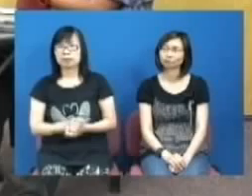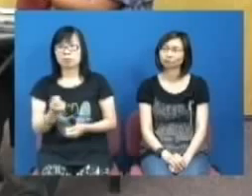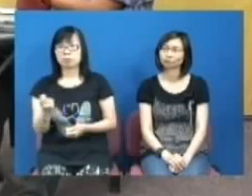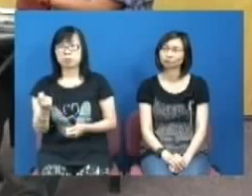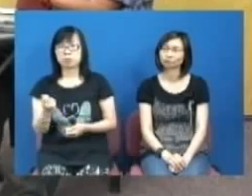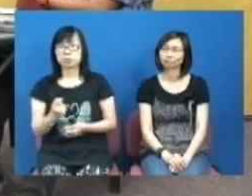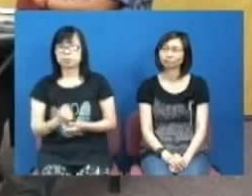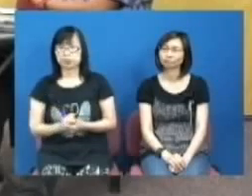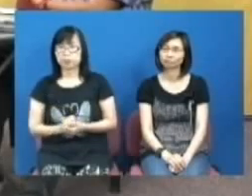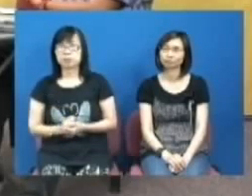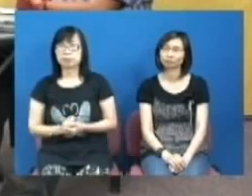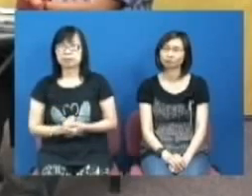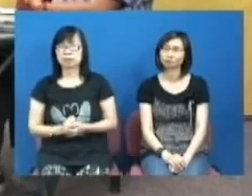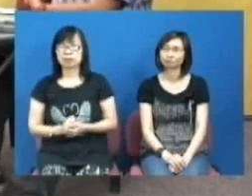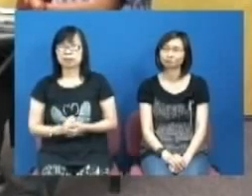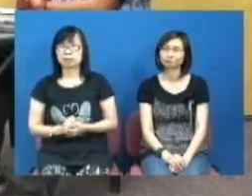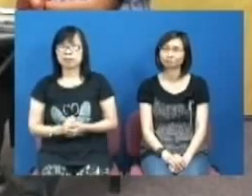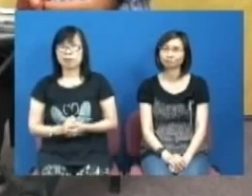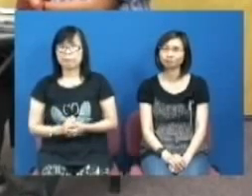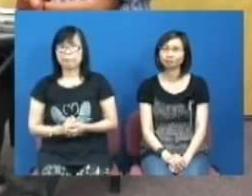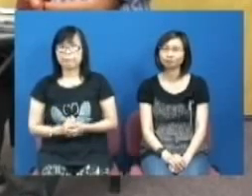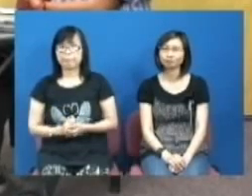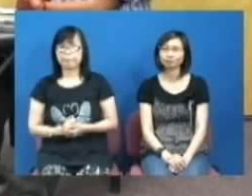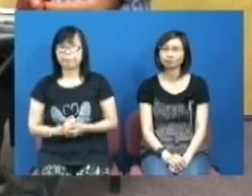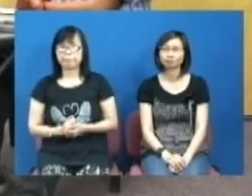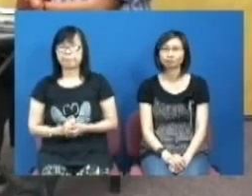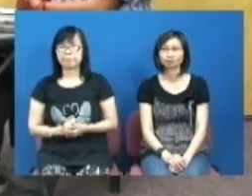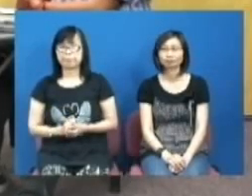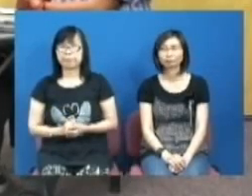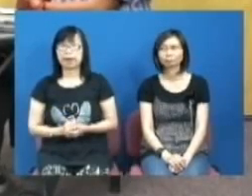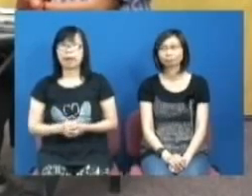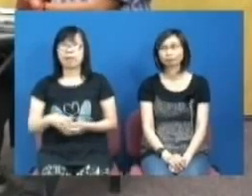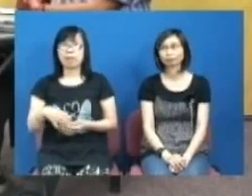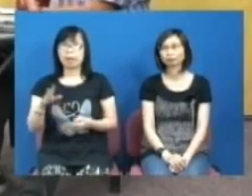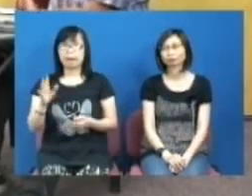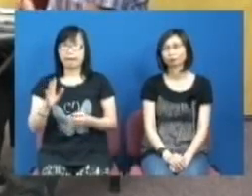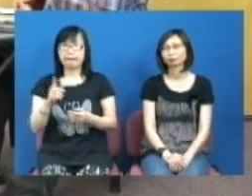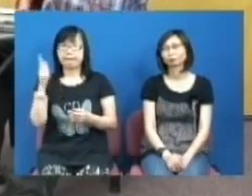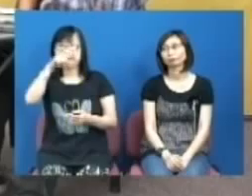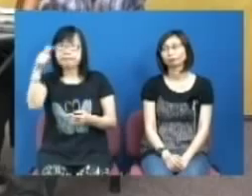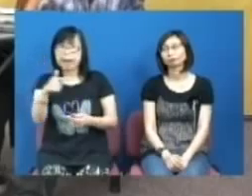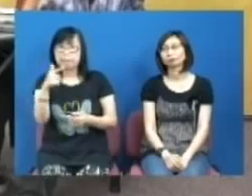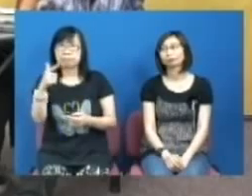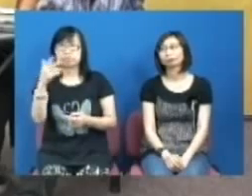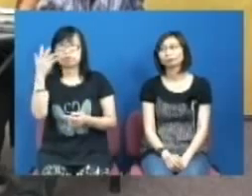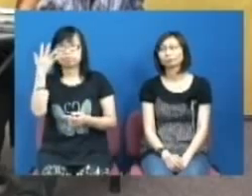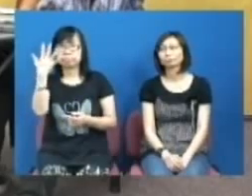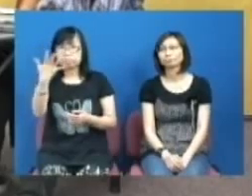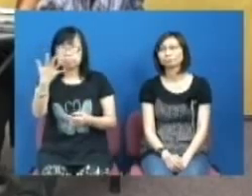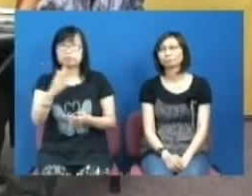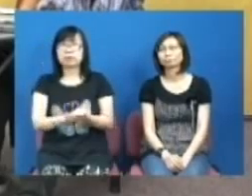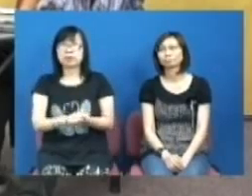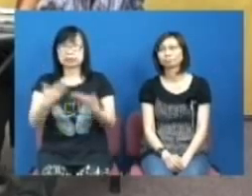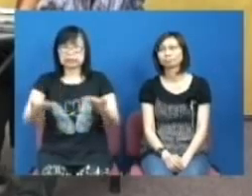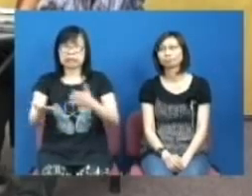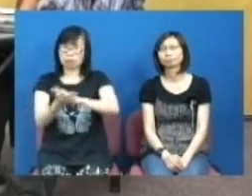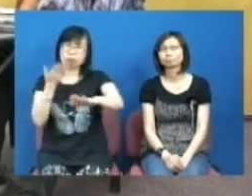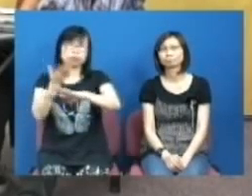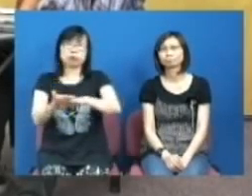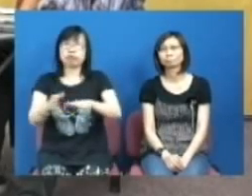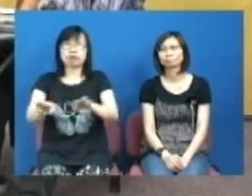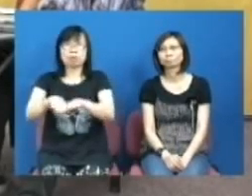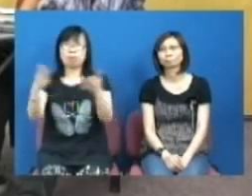嘛，到即是85的立場，他又很模糊的，現在又說要起回居屋和公屋，他完